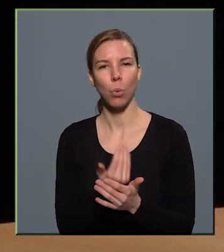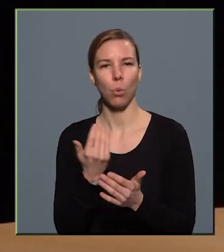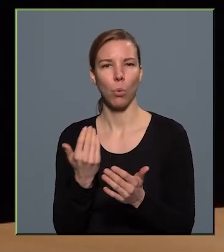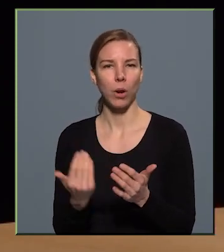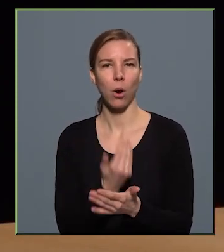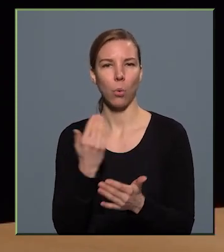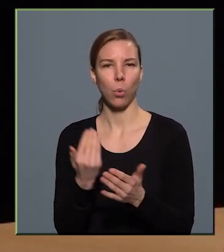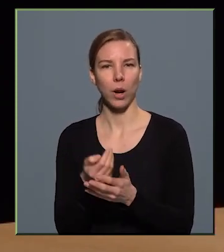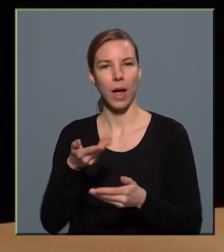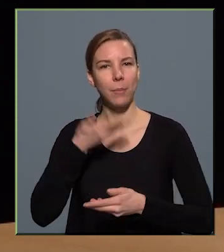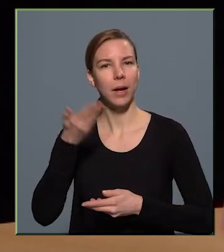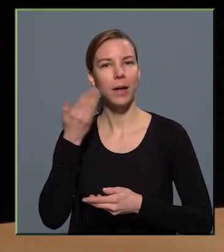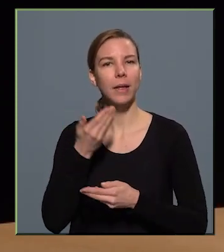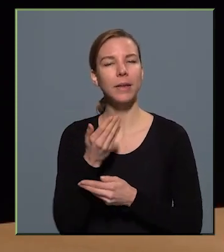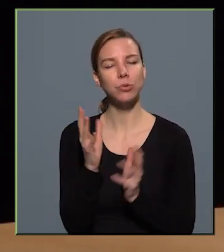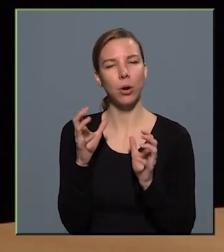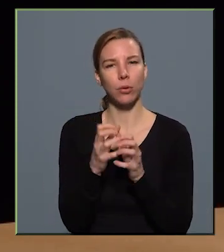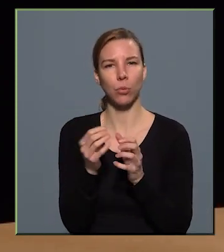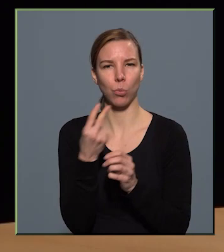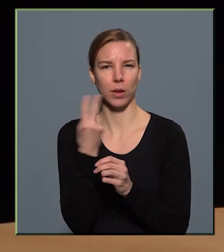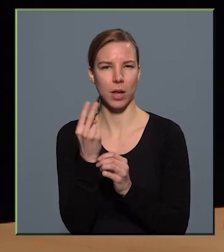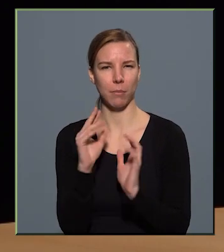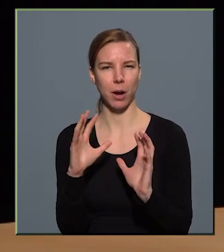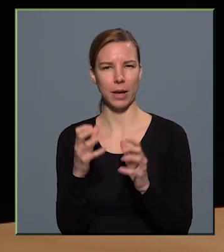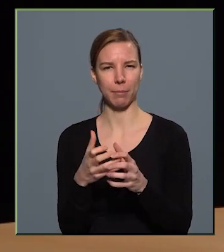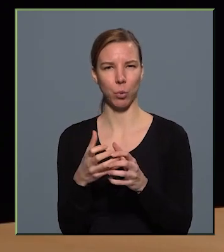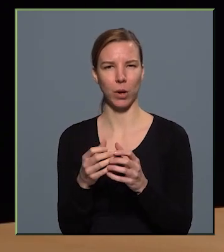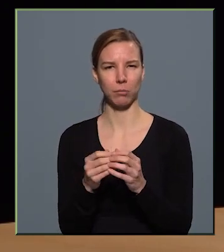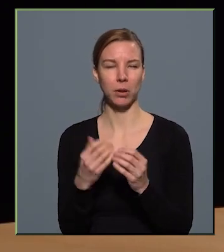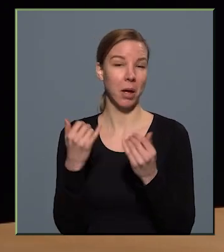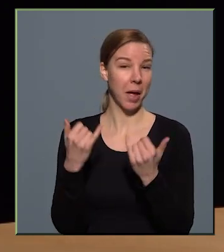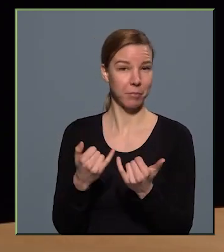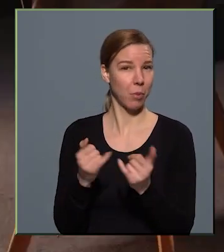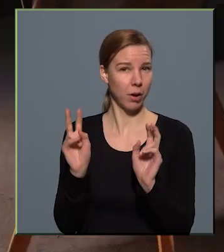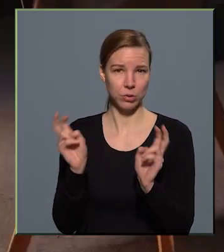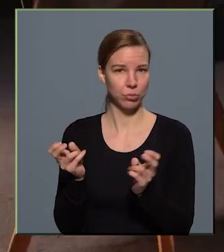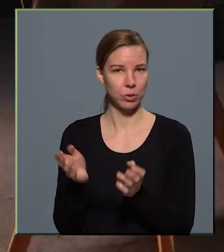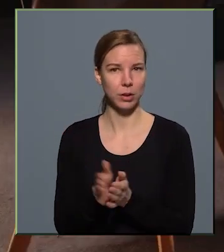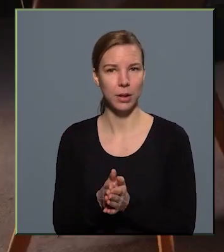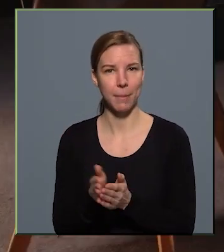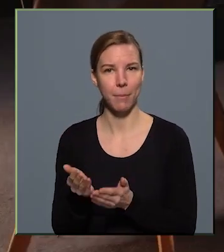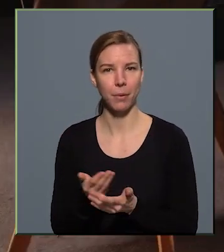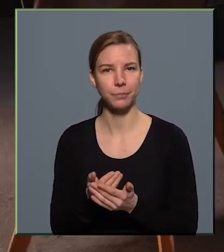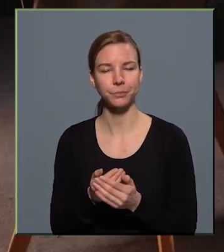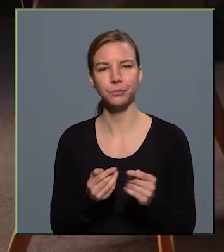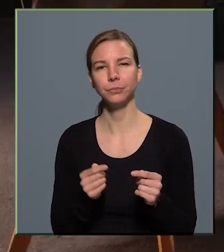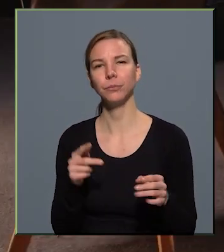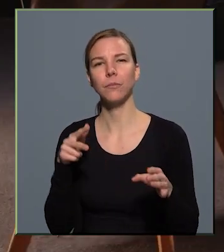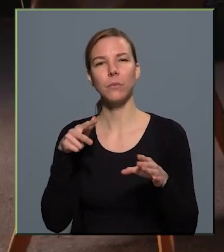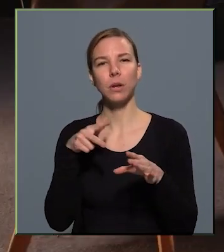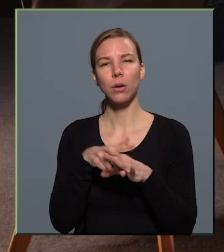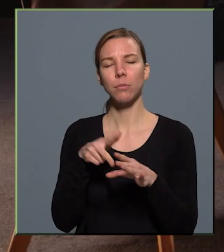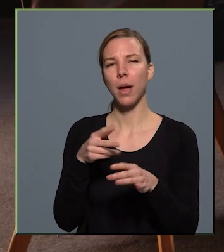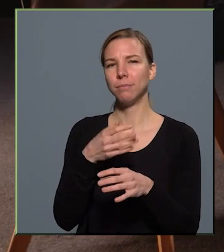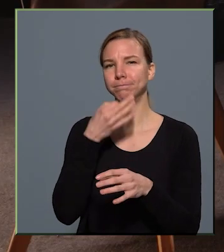szűk szakmai körökben és műhelyben. Én azt gondolom, hogy ez nagyjából ma is itt van. Miközben ugye annak